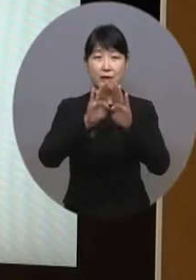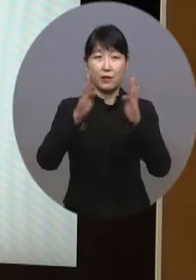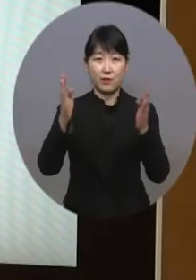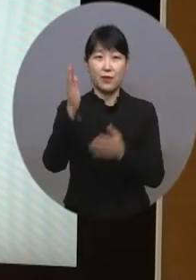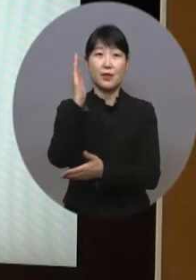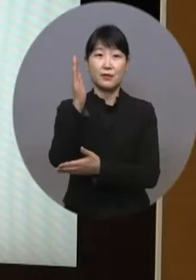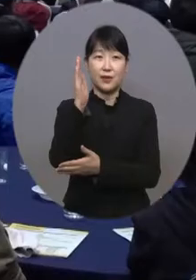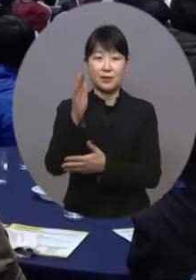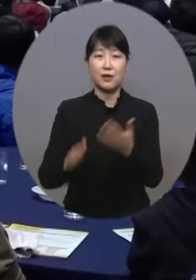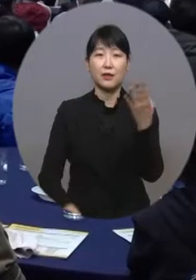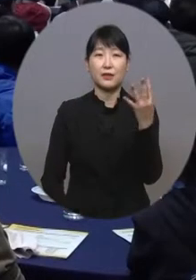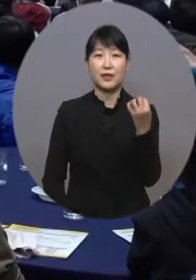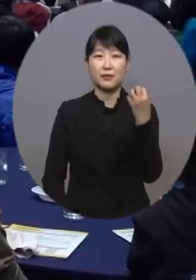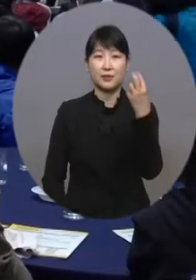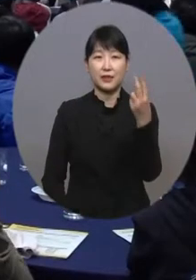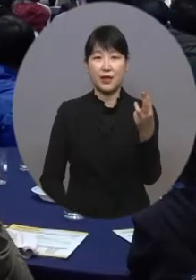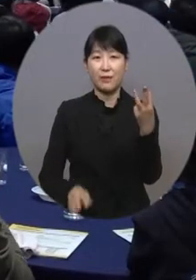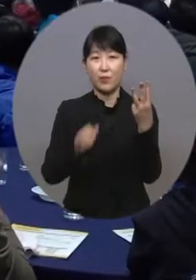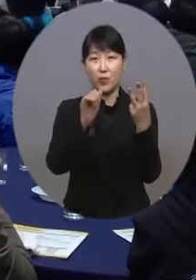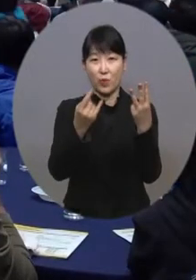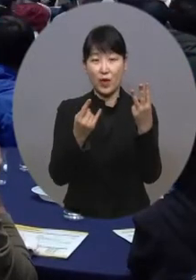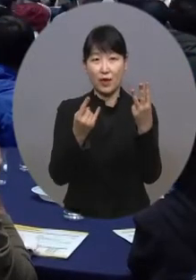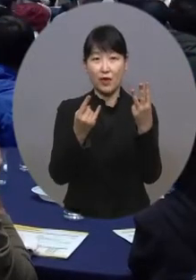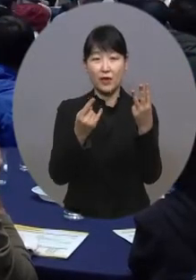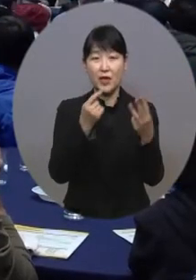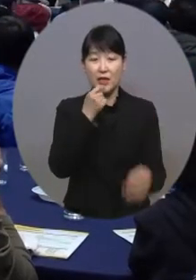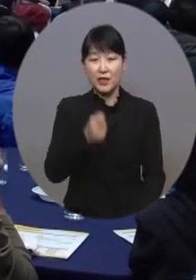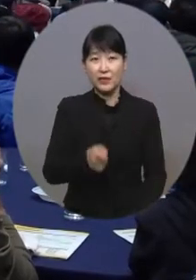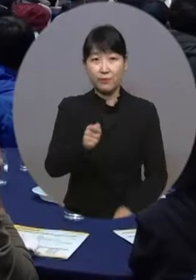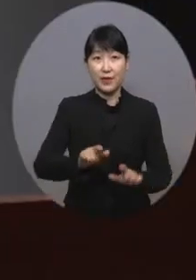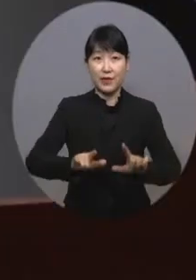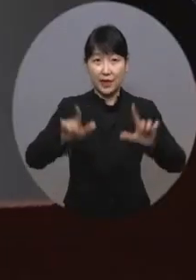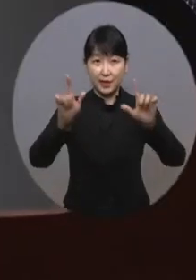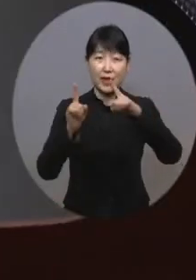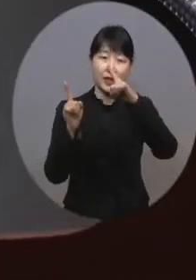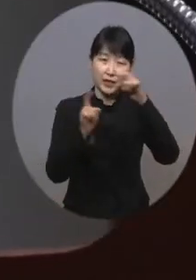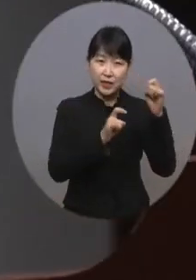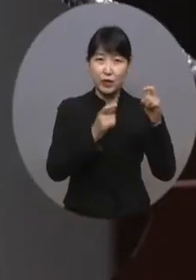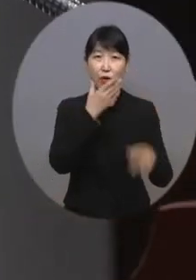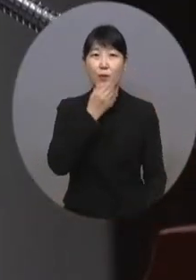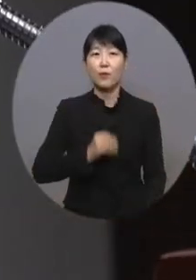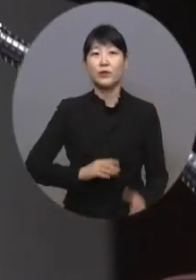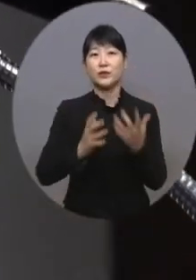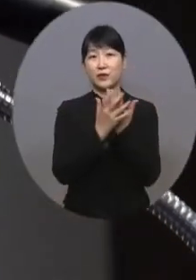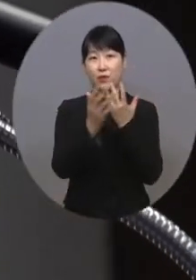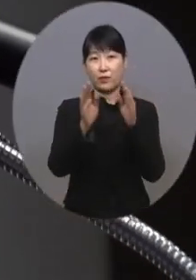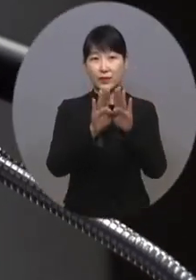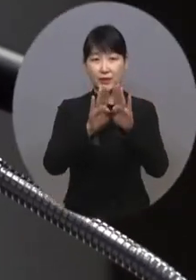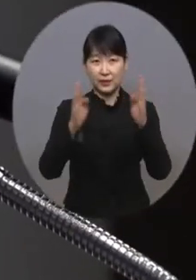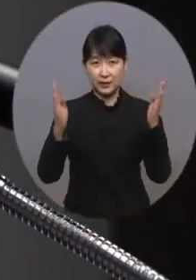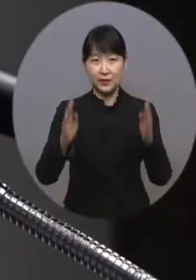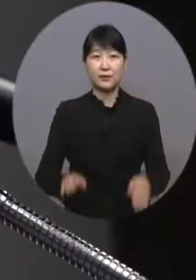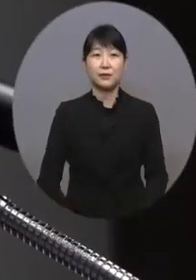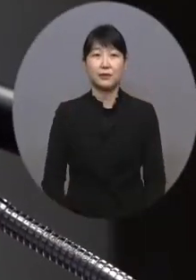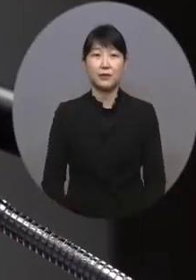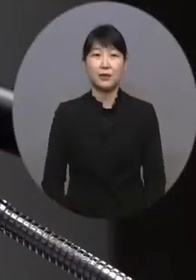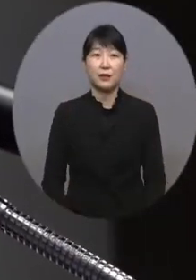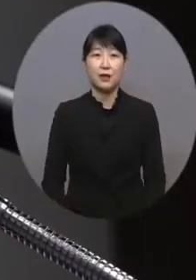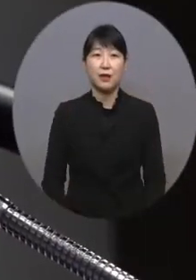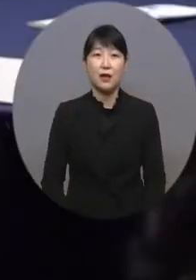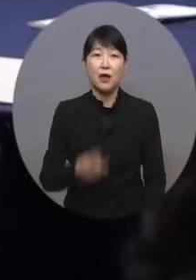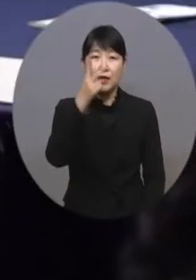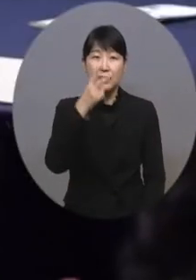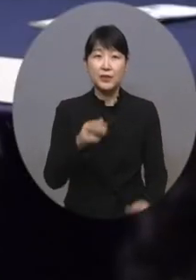제43회 흰지팡이 날 기념 강원도 시각장애인 복지대회가 시작했습니다. 사단법인 강원도 시각장애인연합회가